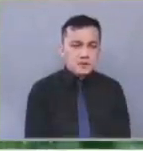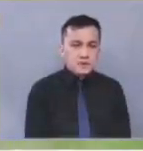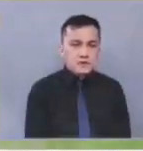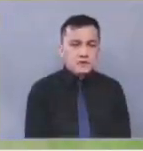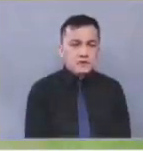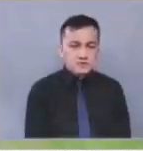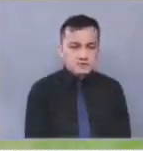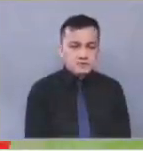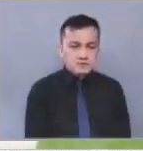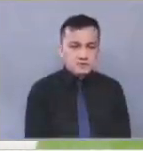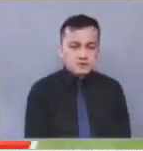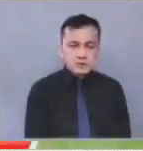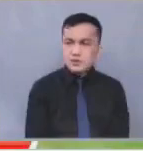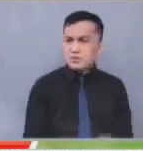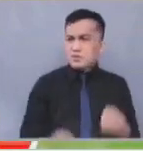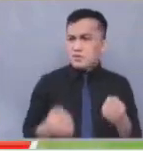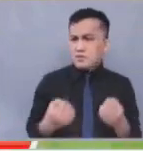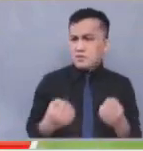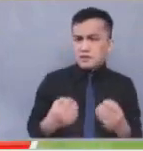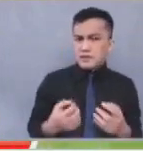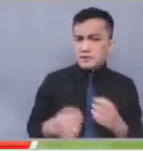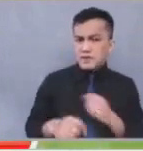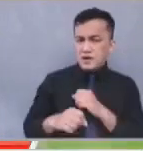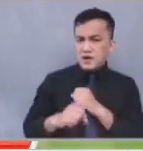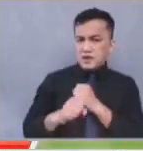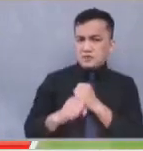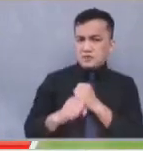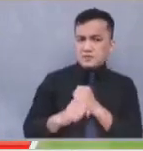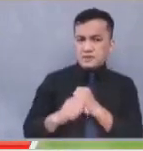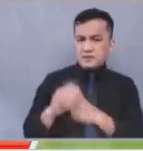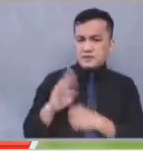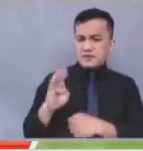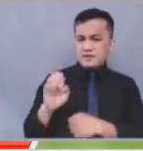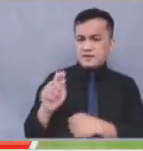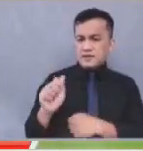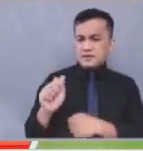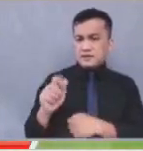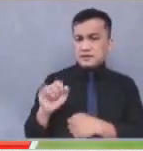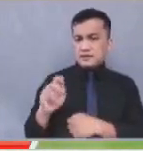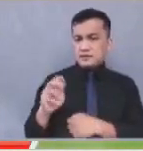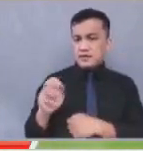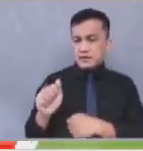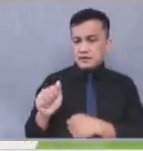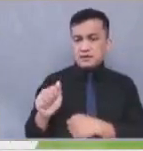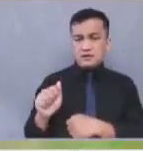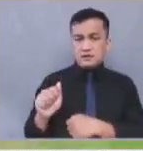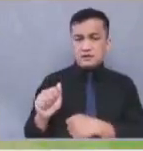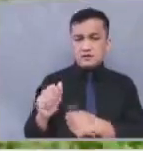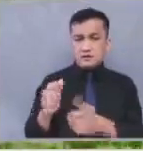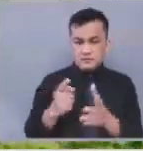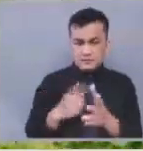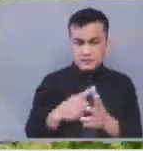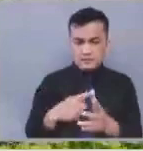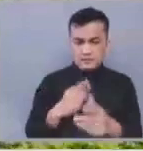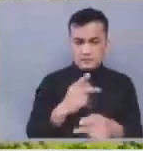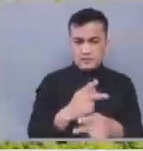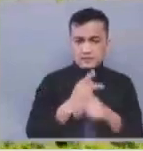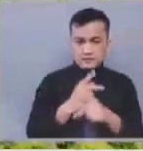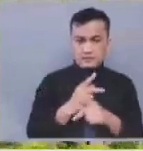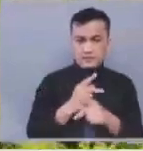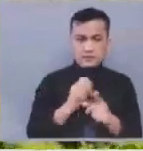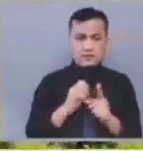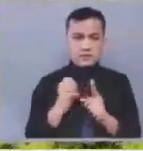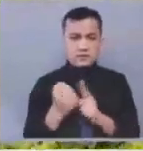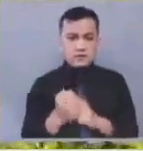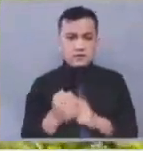Well, marami kaming advocacy sa Beta Sigma. Unang-una nga, itong protection natin sa environment, nabigyan kami